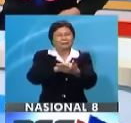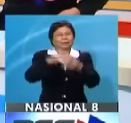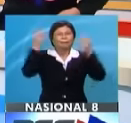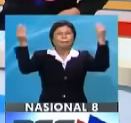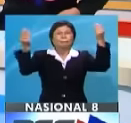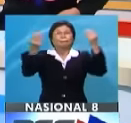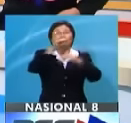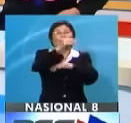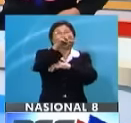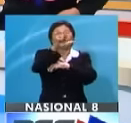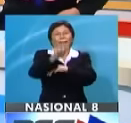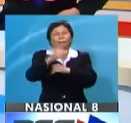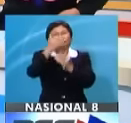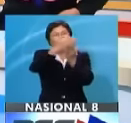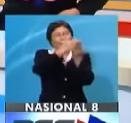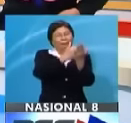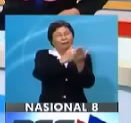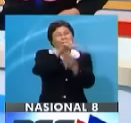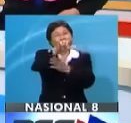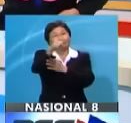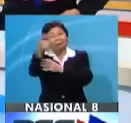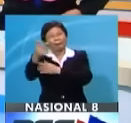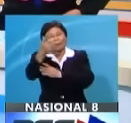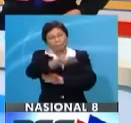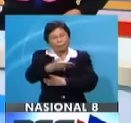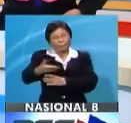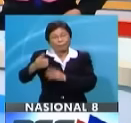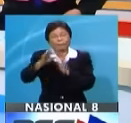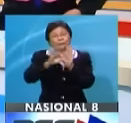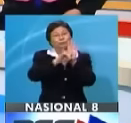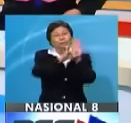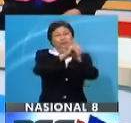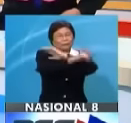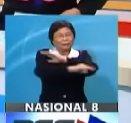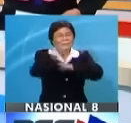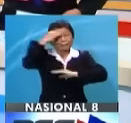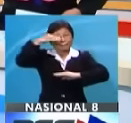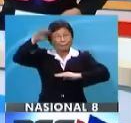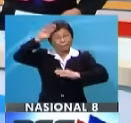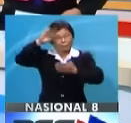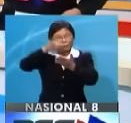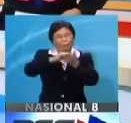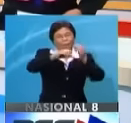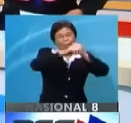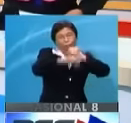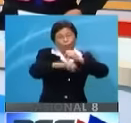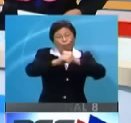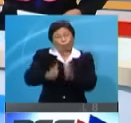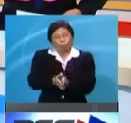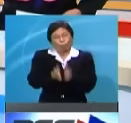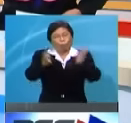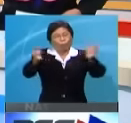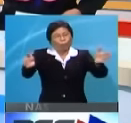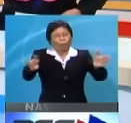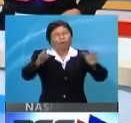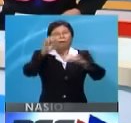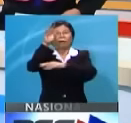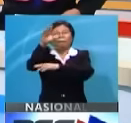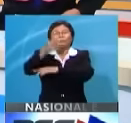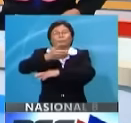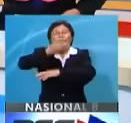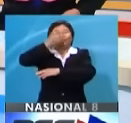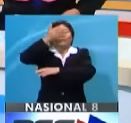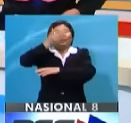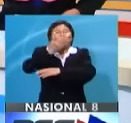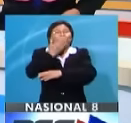Amanah Rakyat MARA mengambil langkah proaktif agar produk ikonik negeri Perlis itu dapat dipromosi dengan meluas melalui Karnival Harum Manis